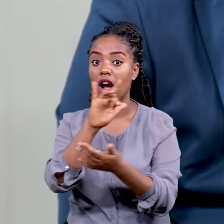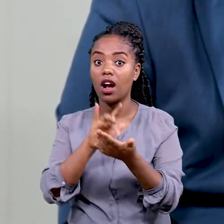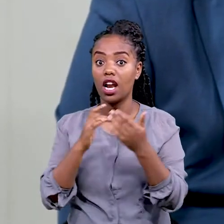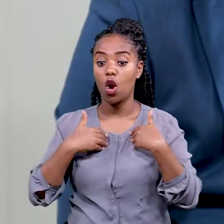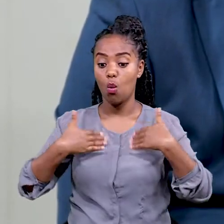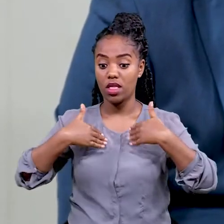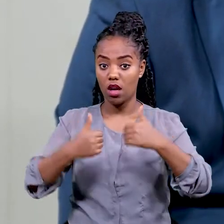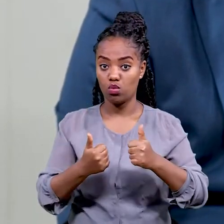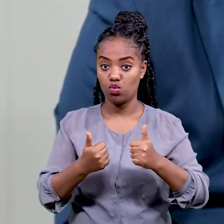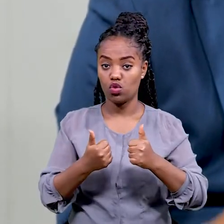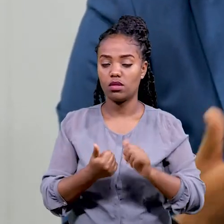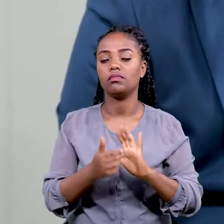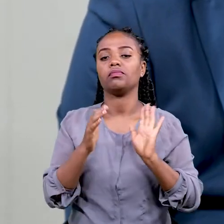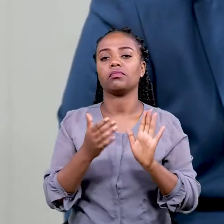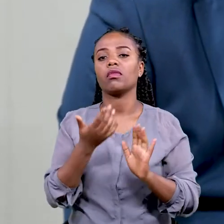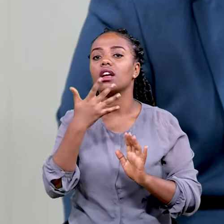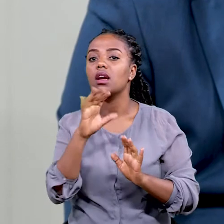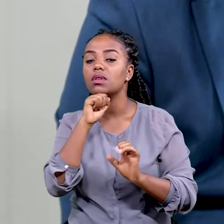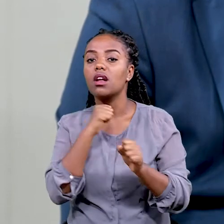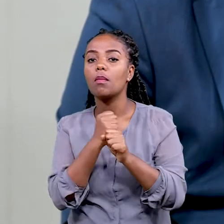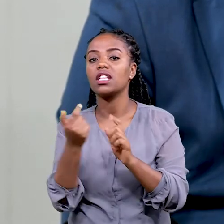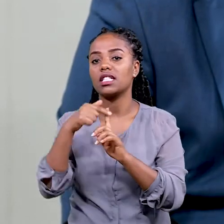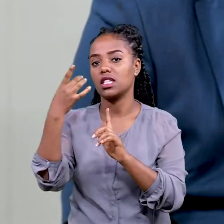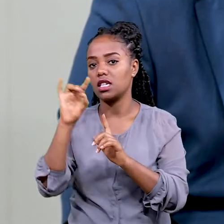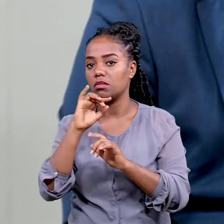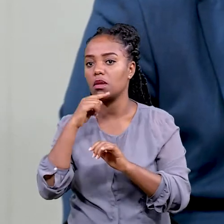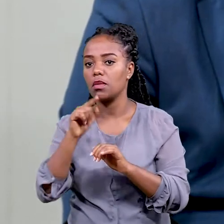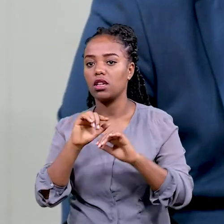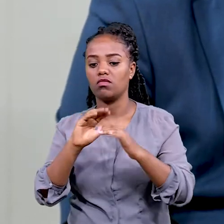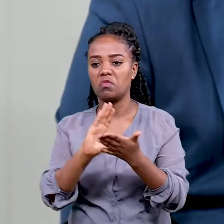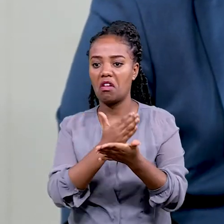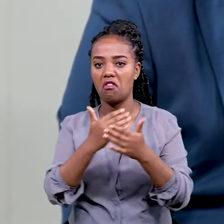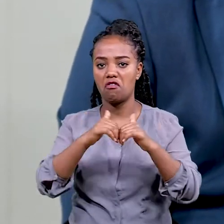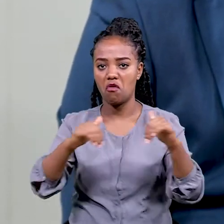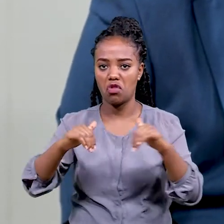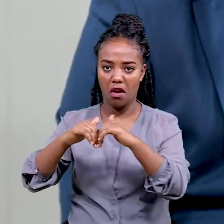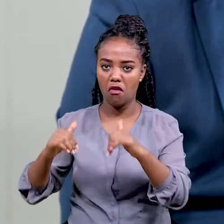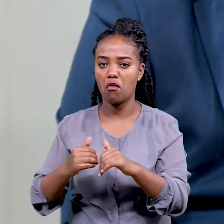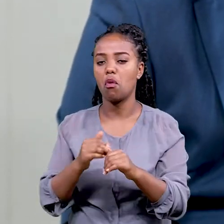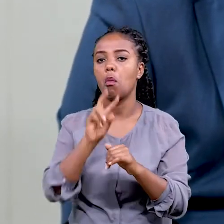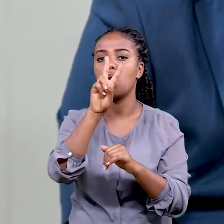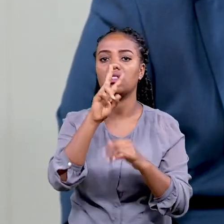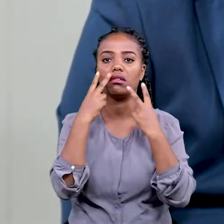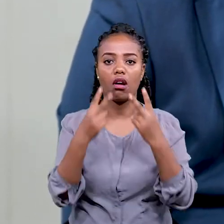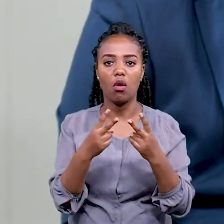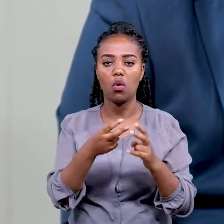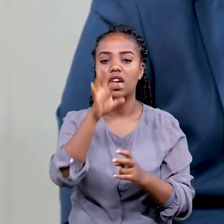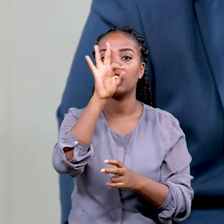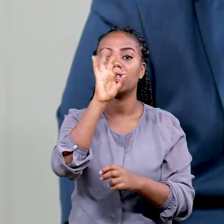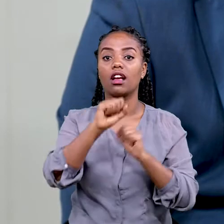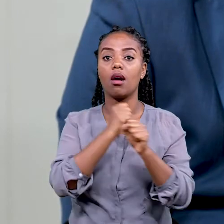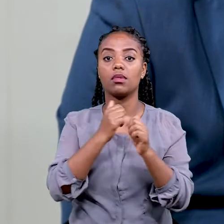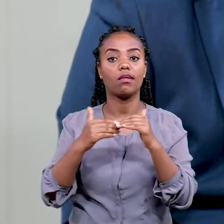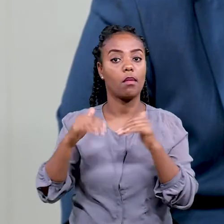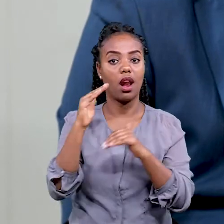ያሉ ወጣቶች ከ15 ደግሞ እስከ 18 በሚል ተከፋፍለው በወንጀል ህጋችንም በሁለት ይታያሉ። ከ9